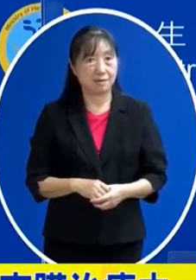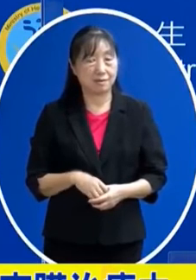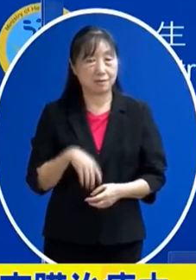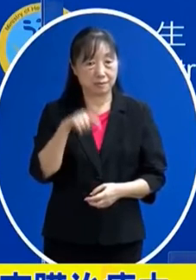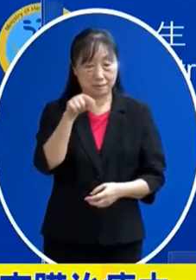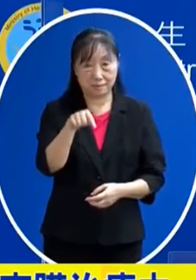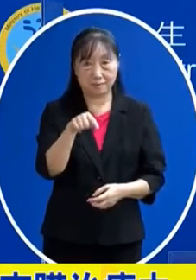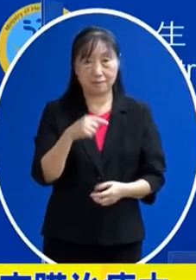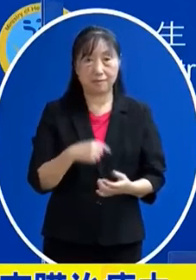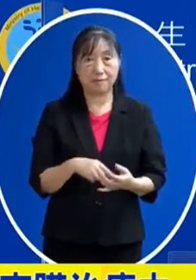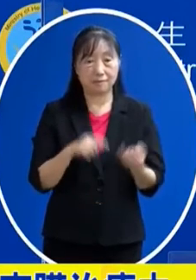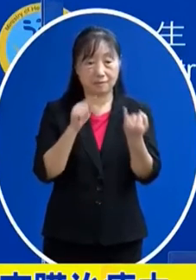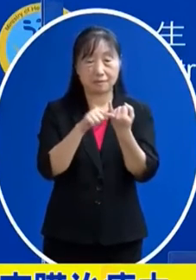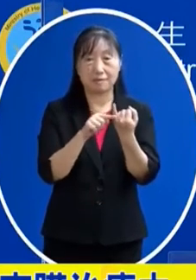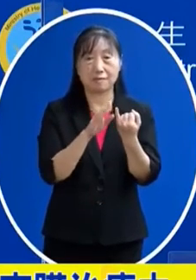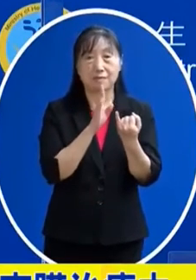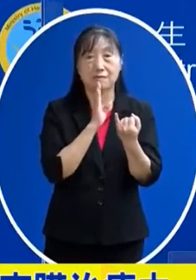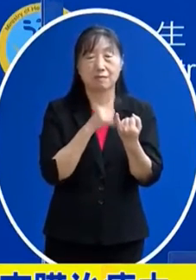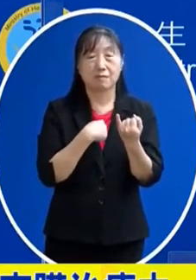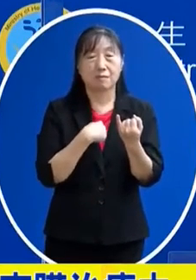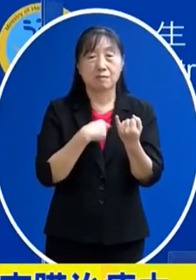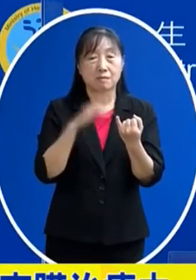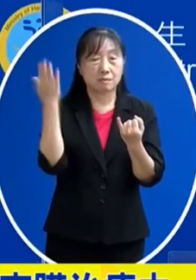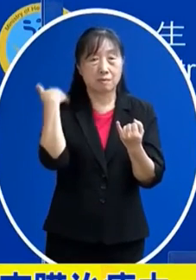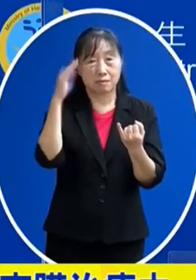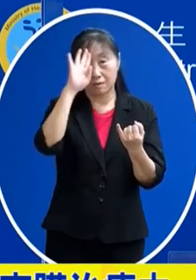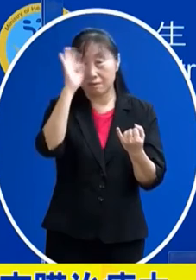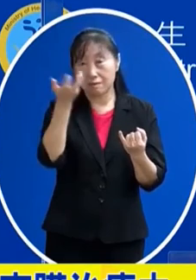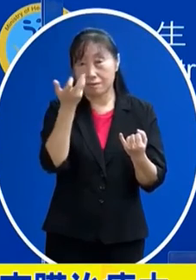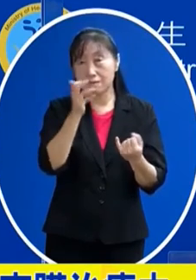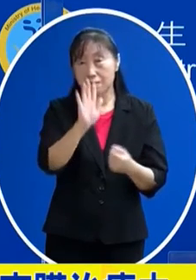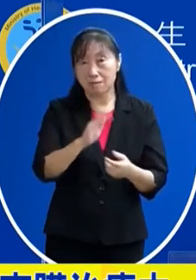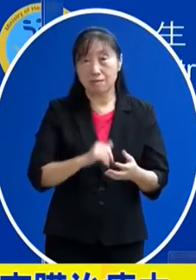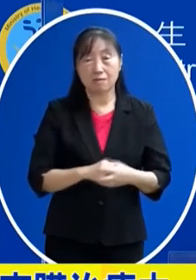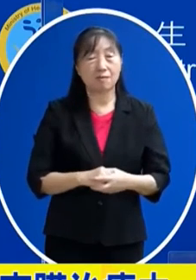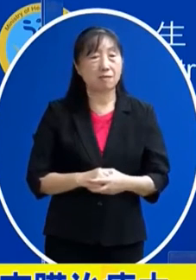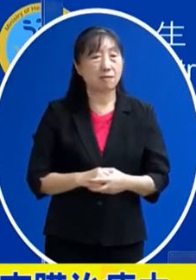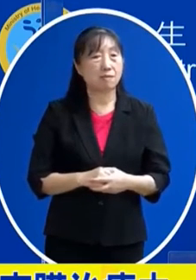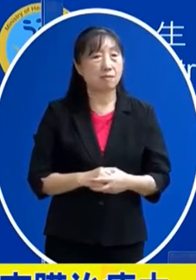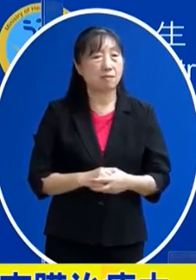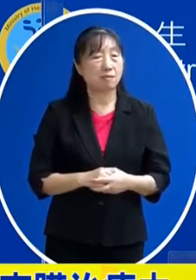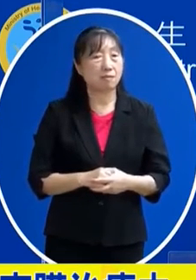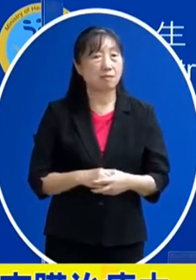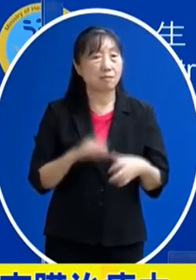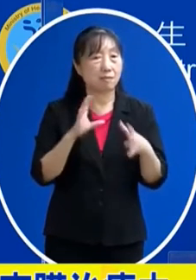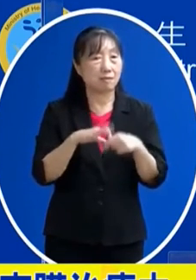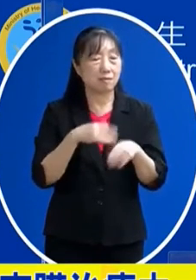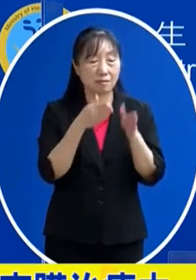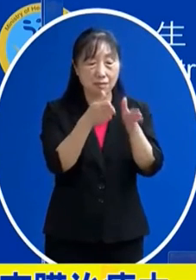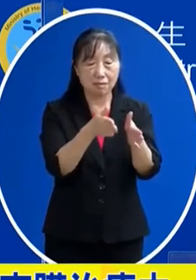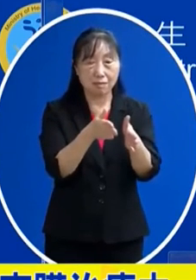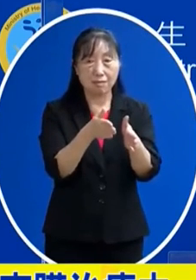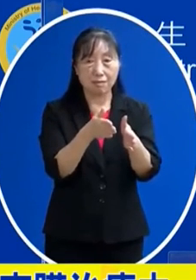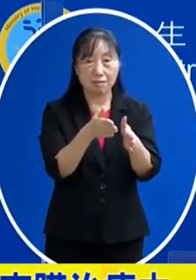它事实上是有心搏过速发烧的这个现象哈，那所以是诊断